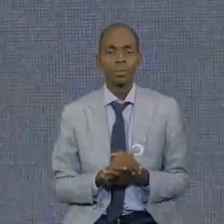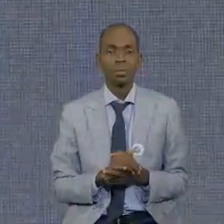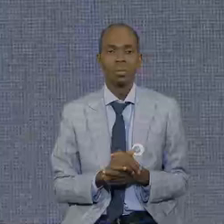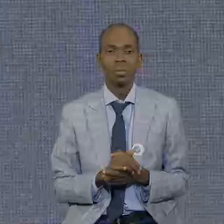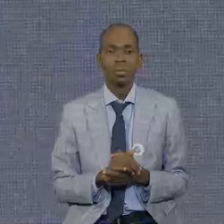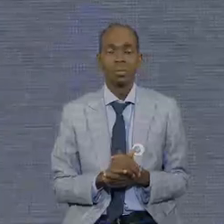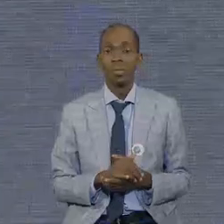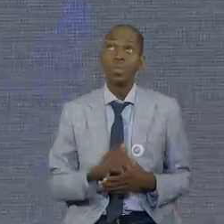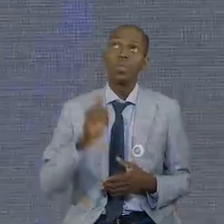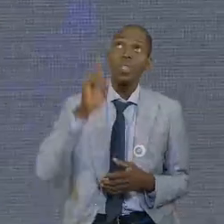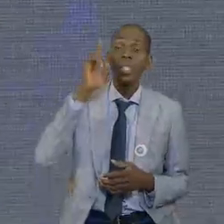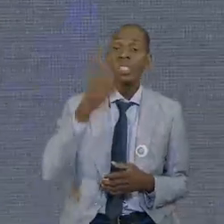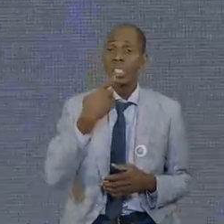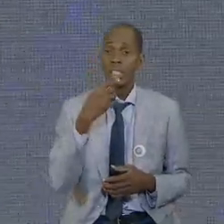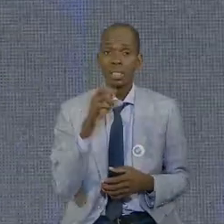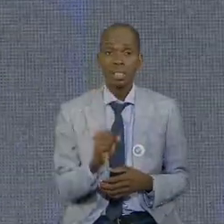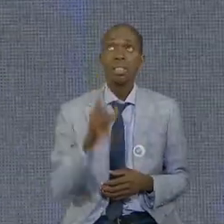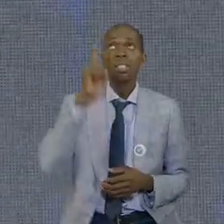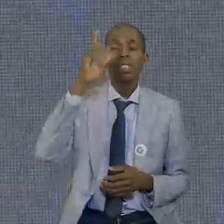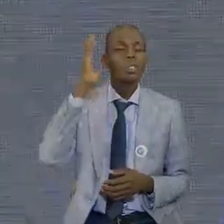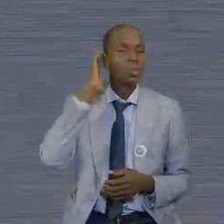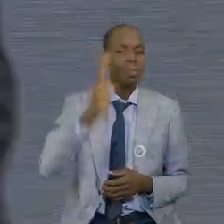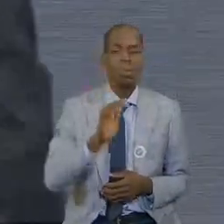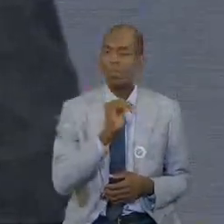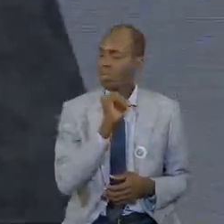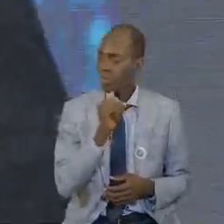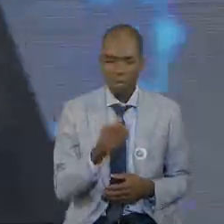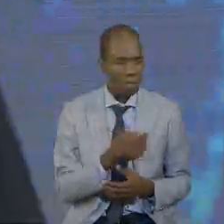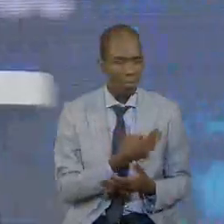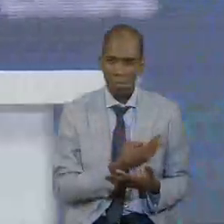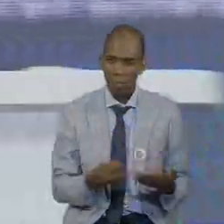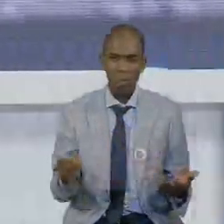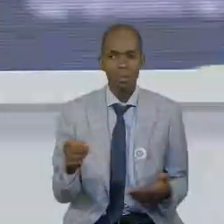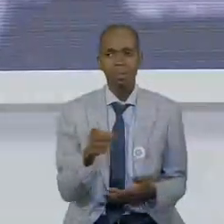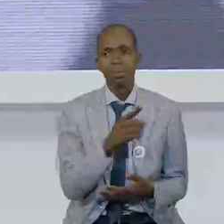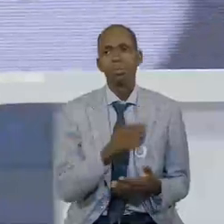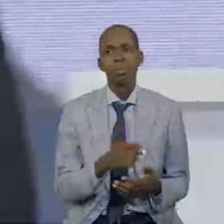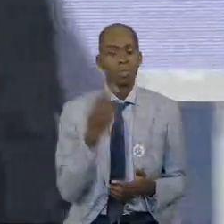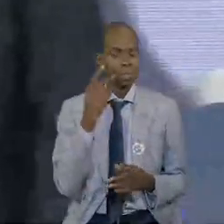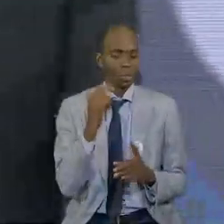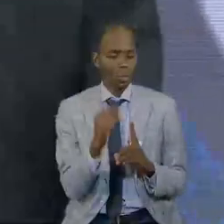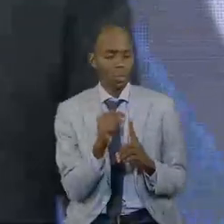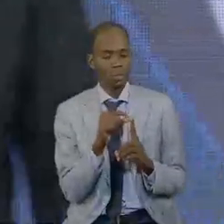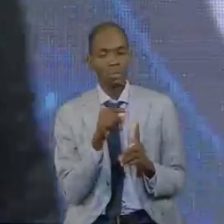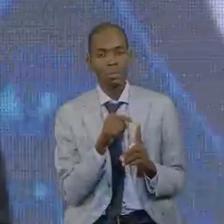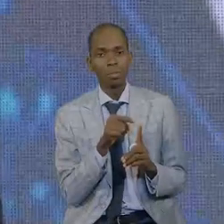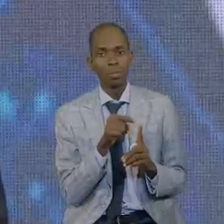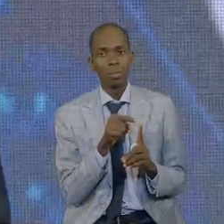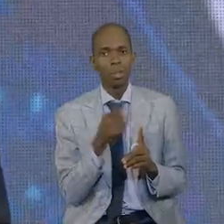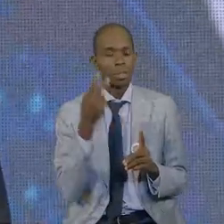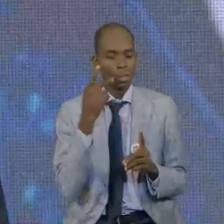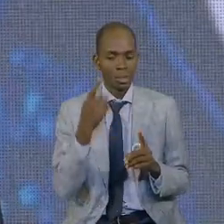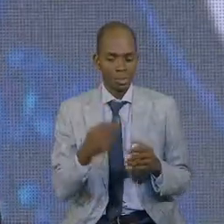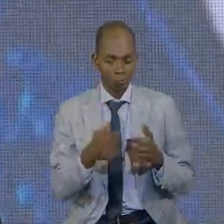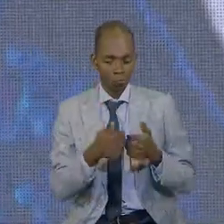It says he will not fail thee. Il ne t'abandonnera point. Regardez les murailles. Demarcation. Voyez